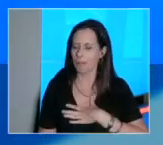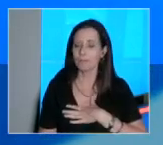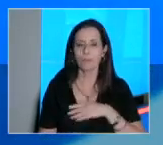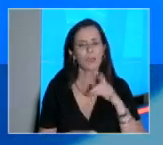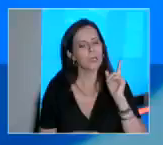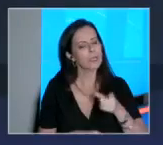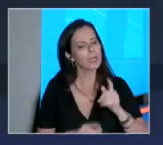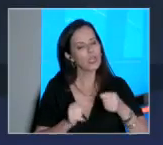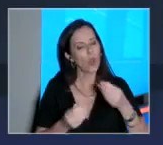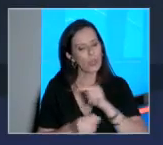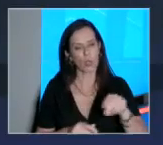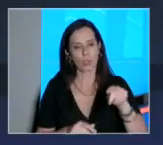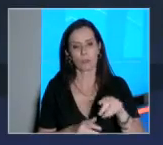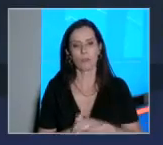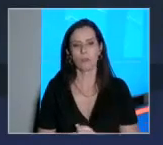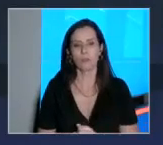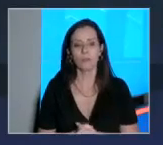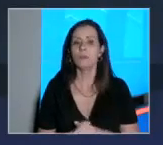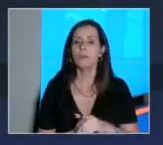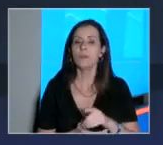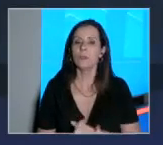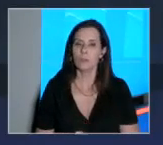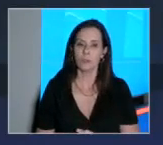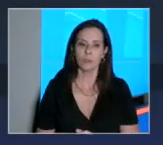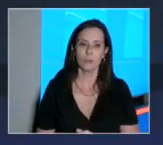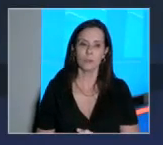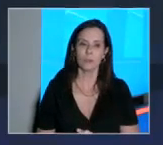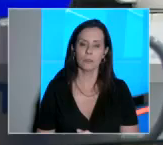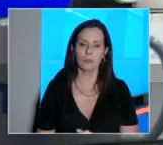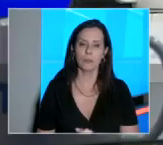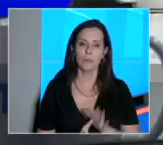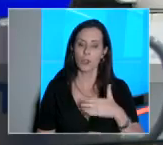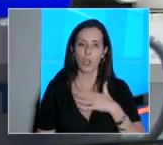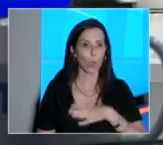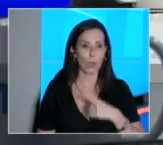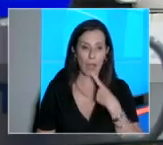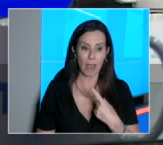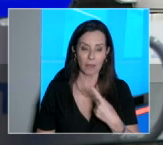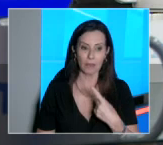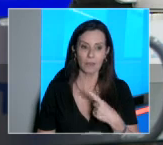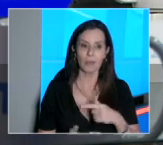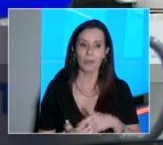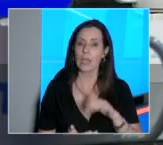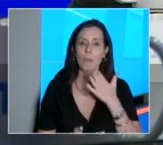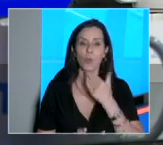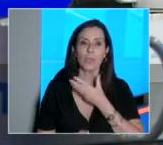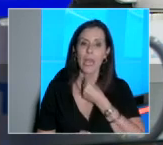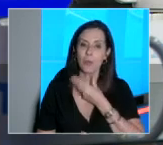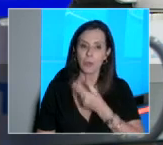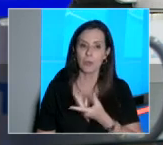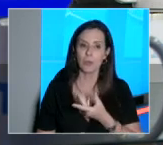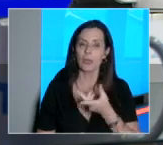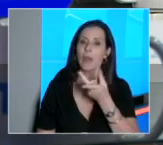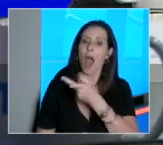הזמן לסגור את הפינה. קיסאו, משפט סיום? המשפט סיום שלי, גם ההיסטוריה של יהודי אתיופיה על